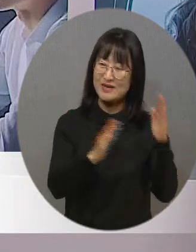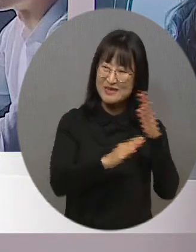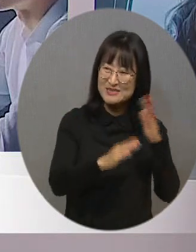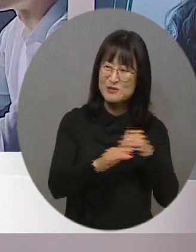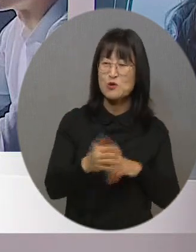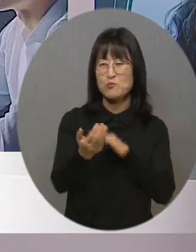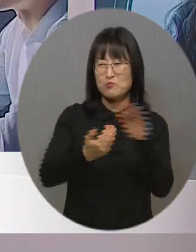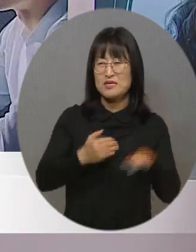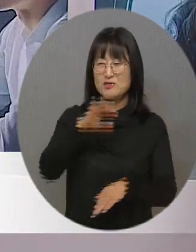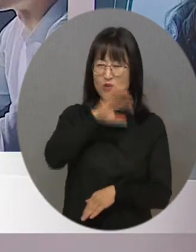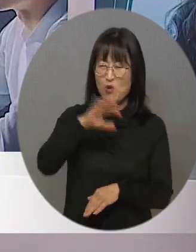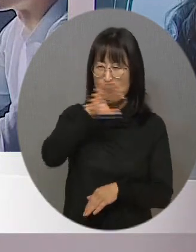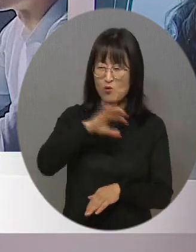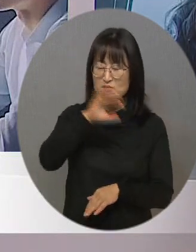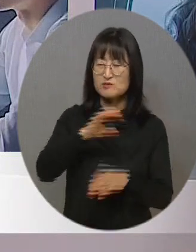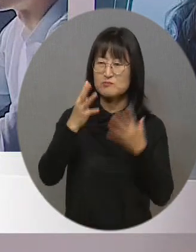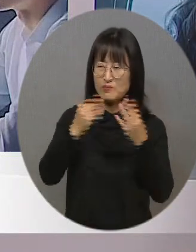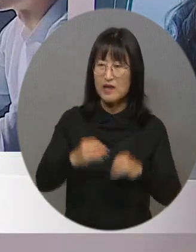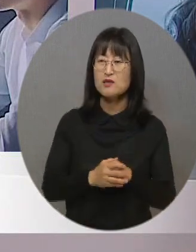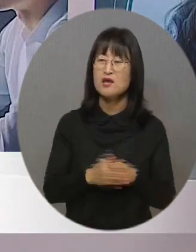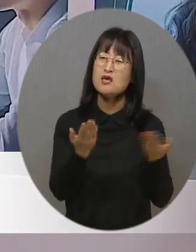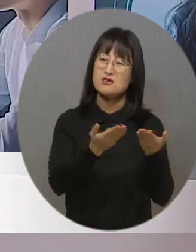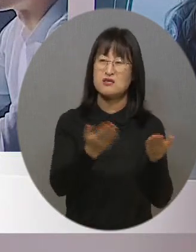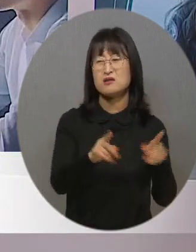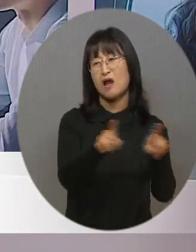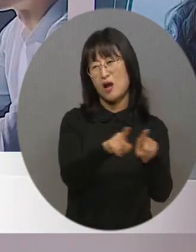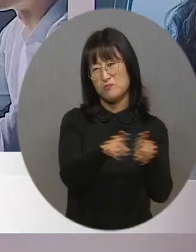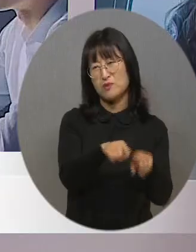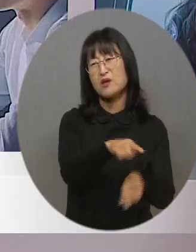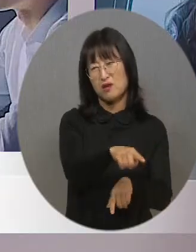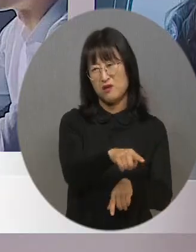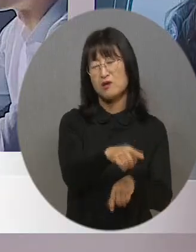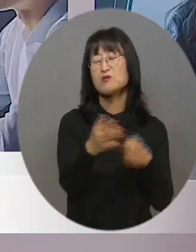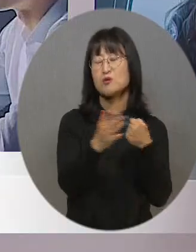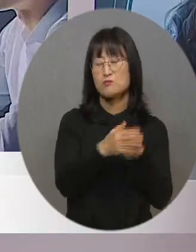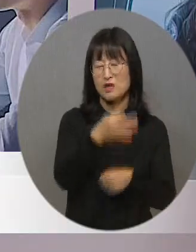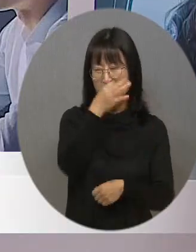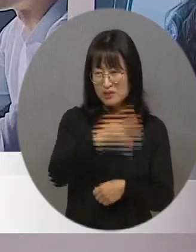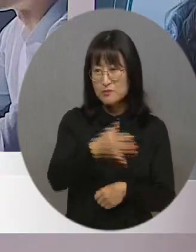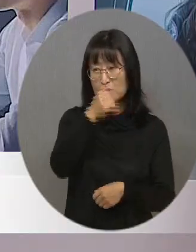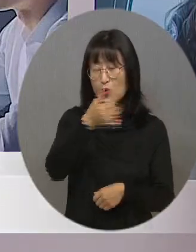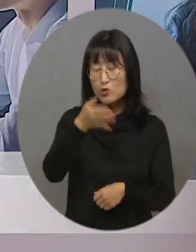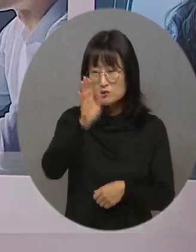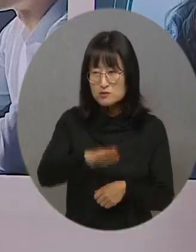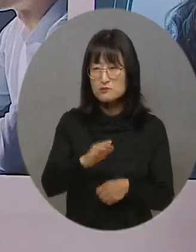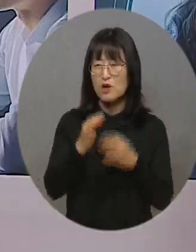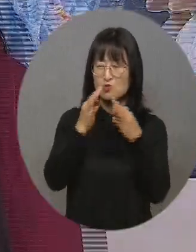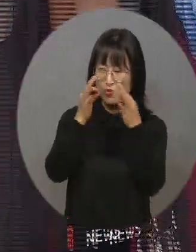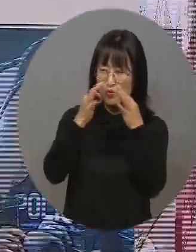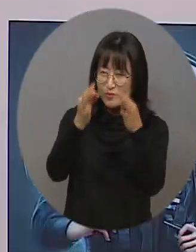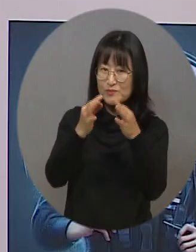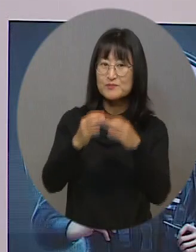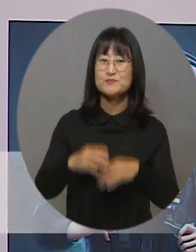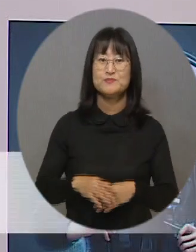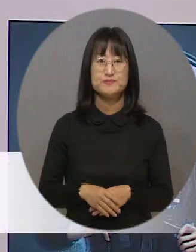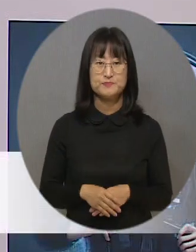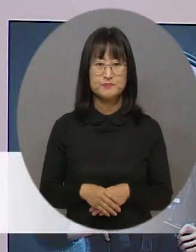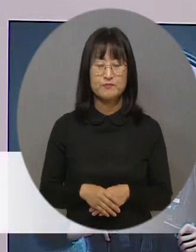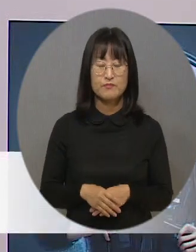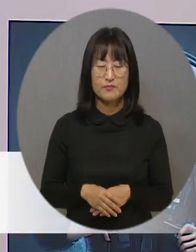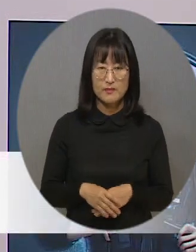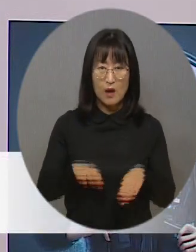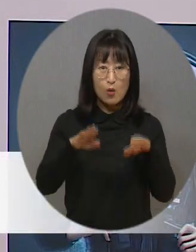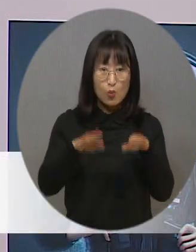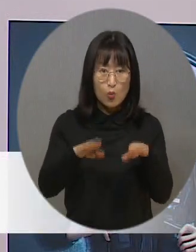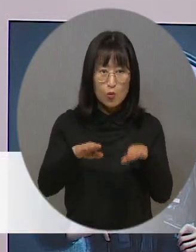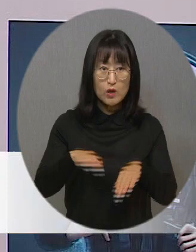좀 많이 했어요. 그래서 일도 병행하면서 하는 아이들이어서 조금 고단하지만 최선을 다해 했고 올해 이제